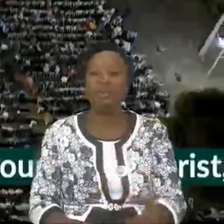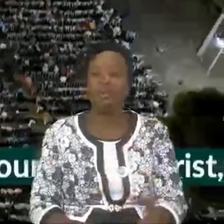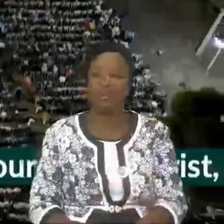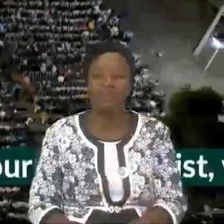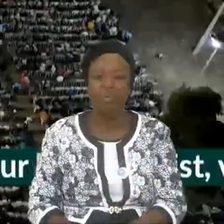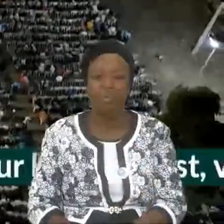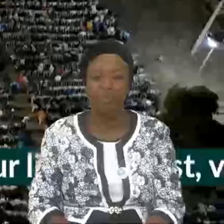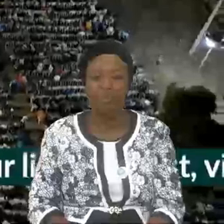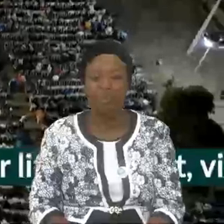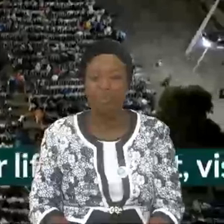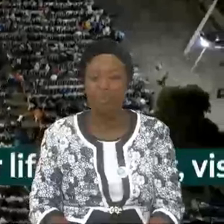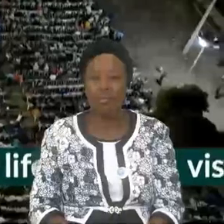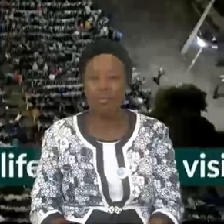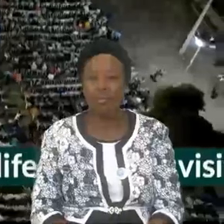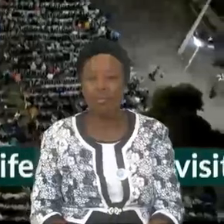234-91-54-44-92-63.